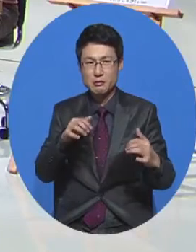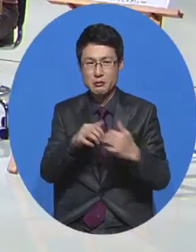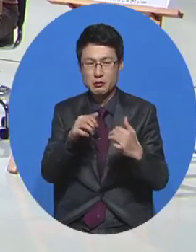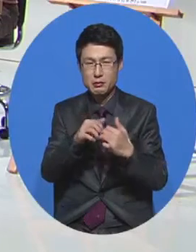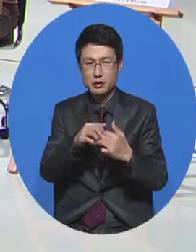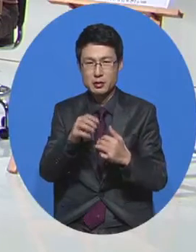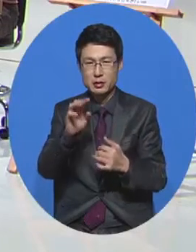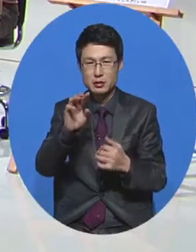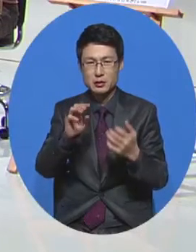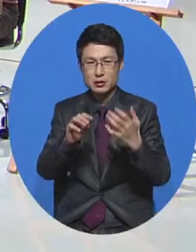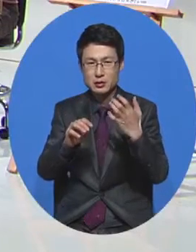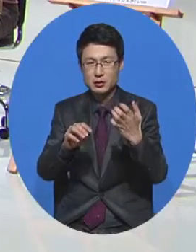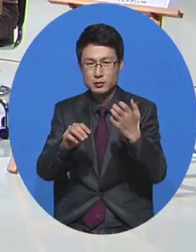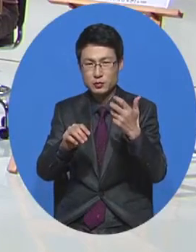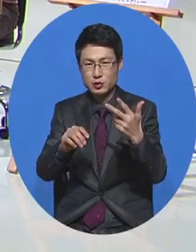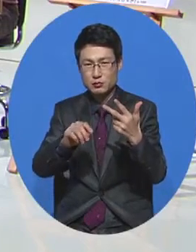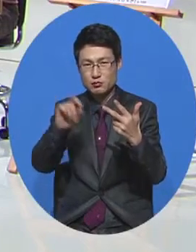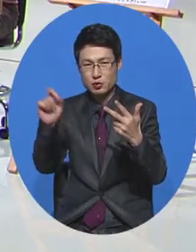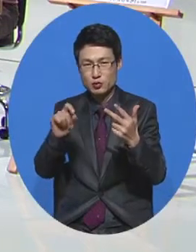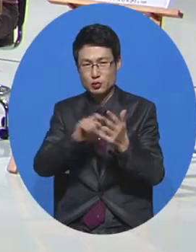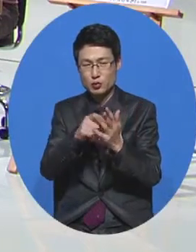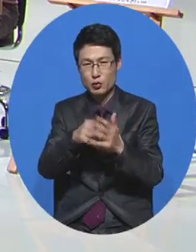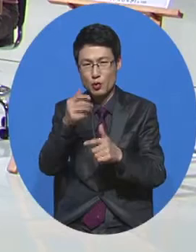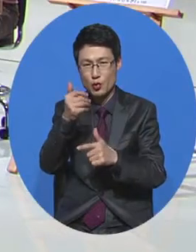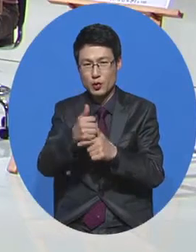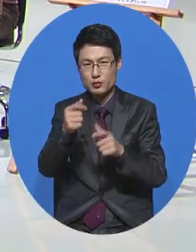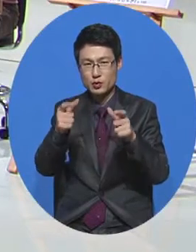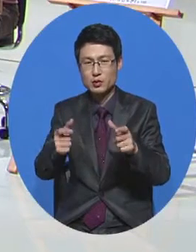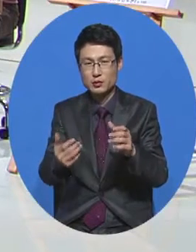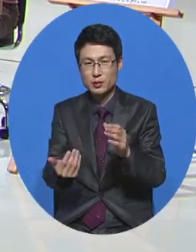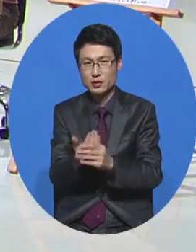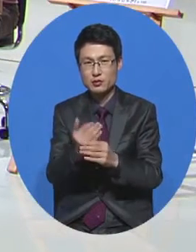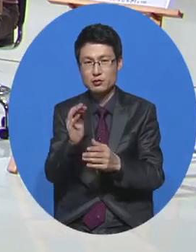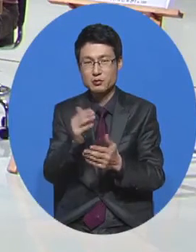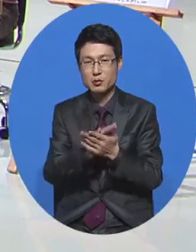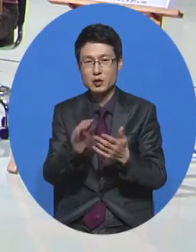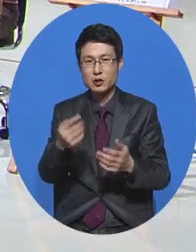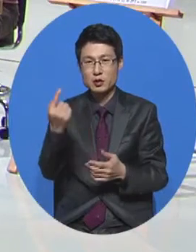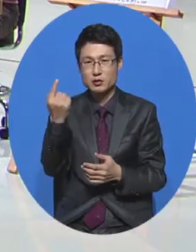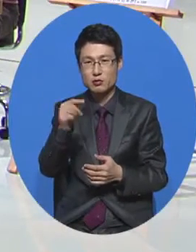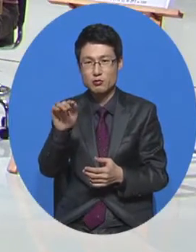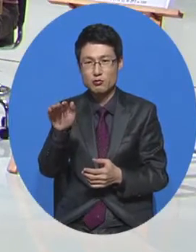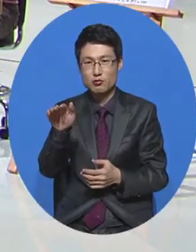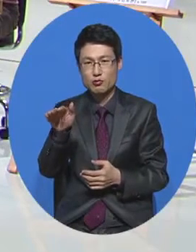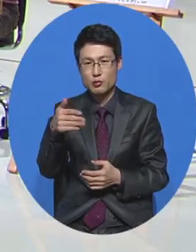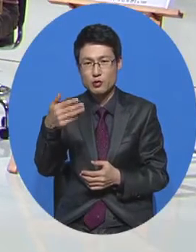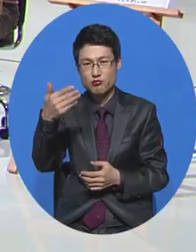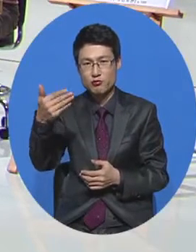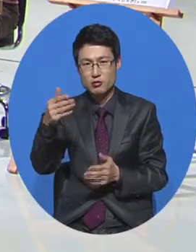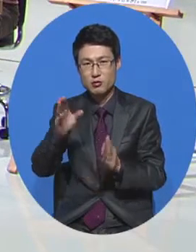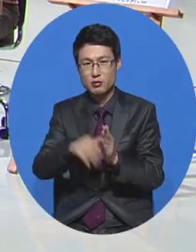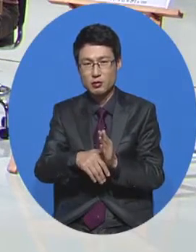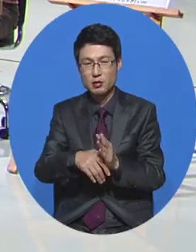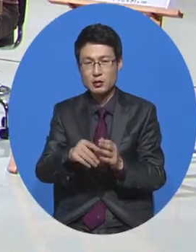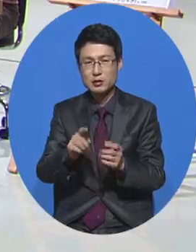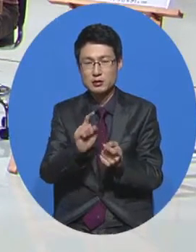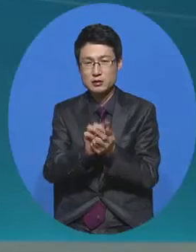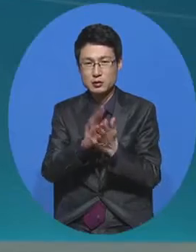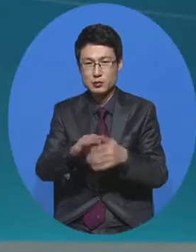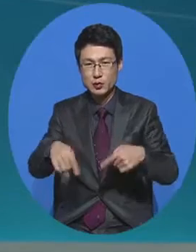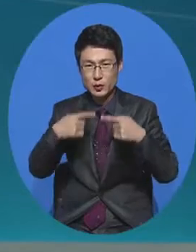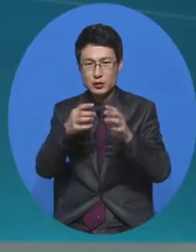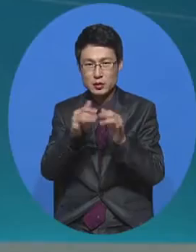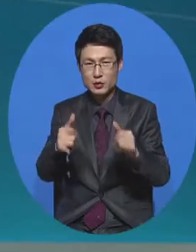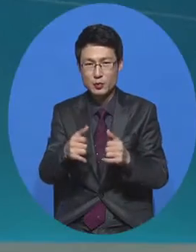의 47% 정도가 호남 기억에서 일어났고 요 2 요 1909년에 교전에 실제로 참여 했었던 의병의